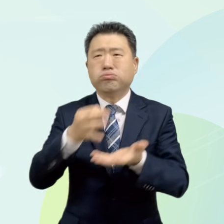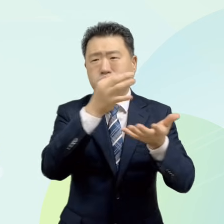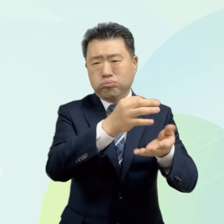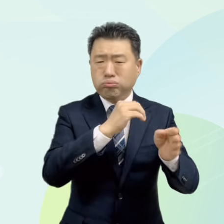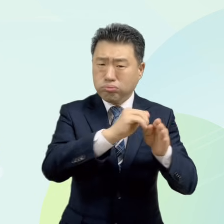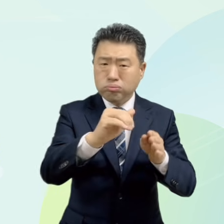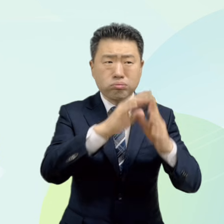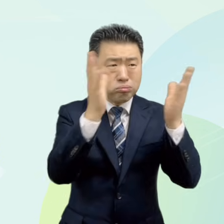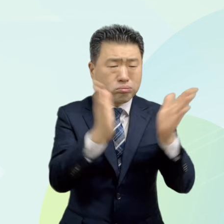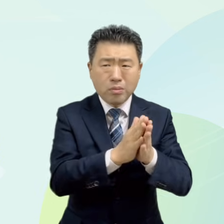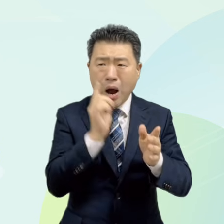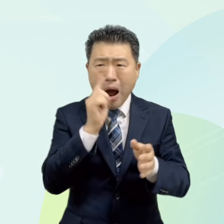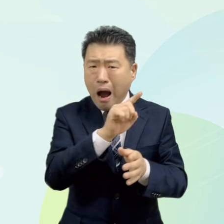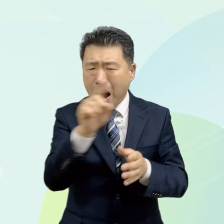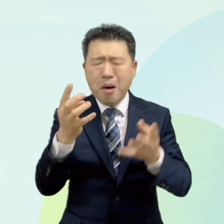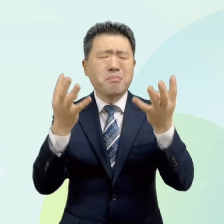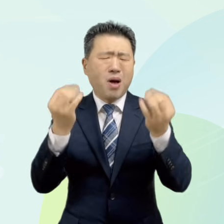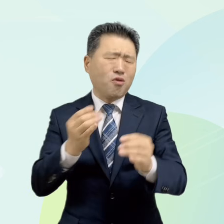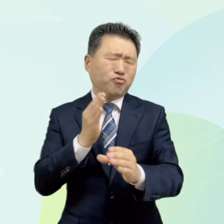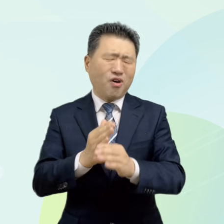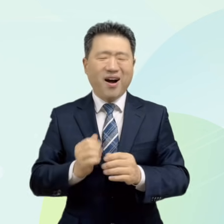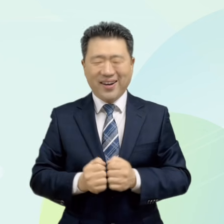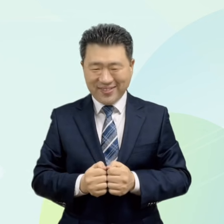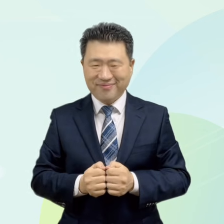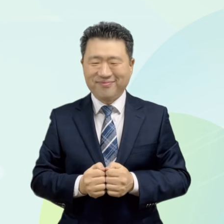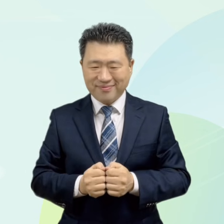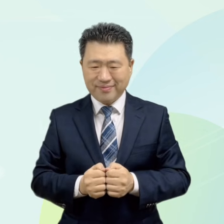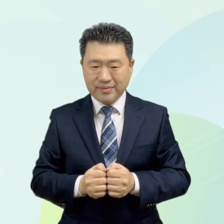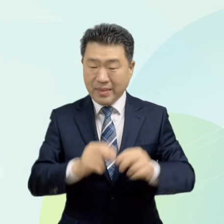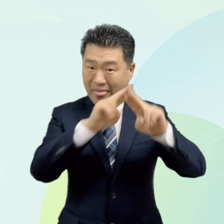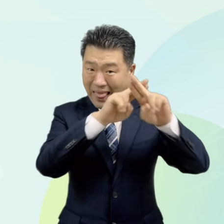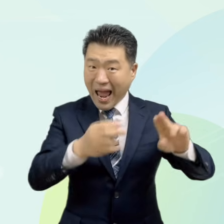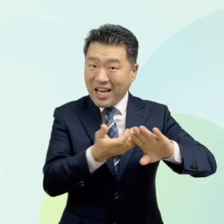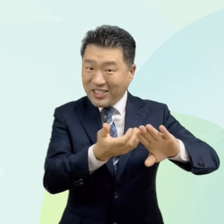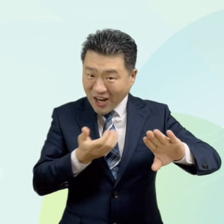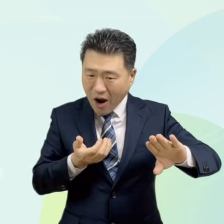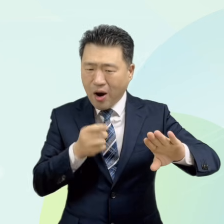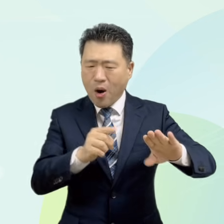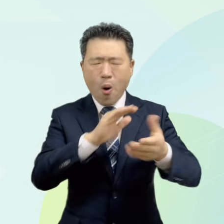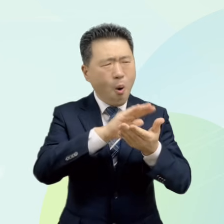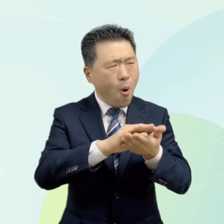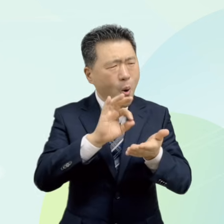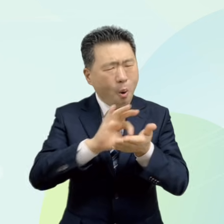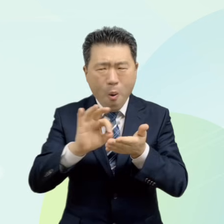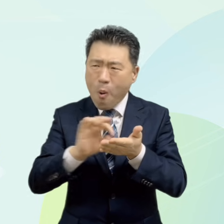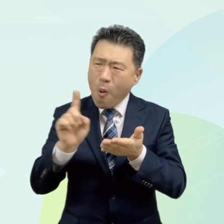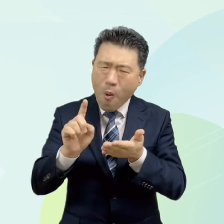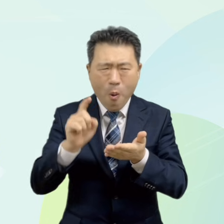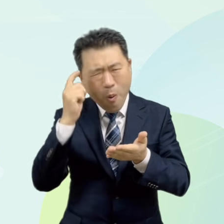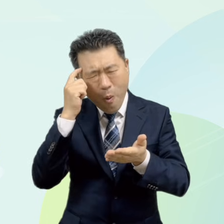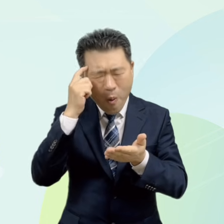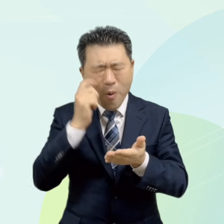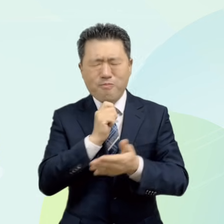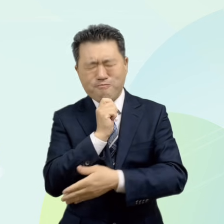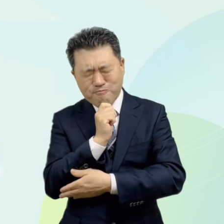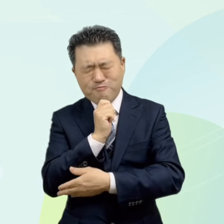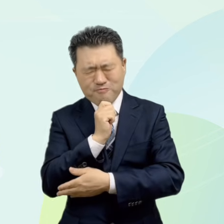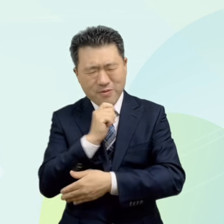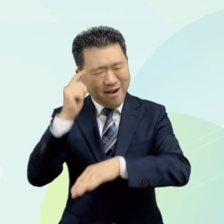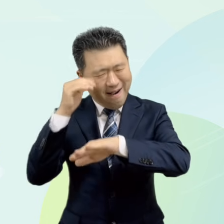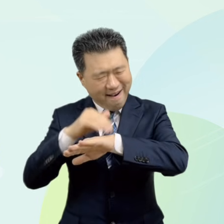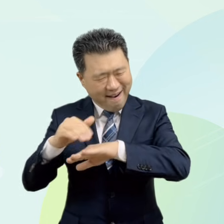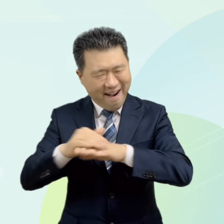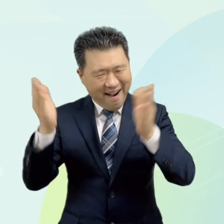또는 연금으로 유입되는 경우가 많은데요. 해지하기 전 퇴직금을 어떻게 활용할지를 자금